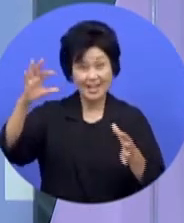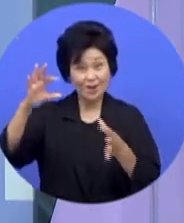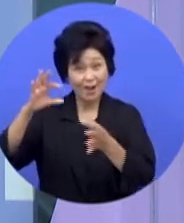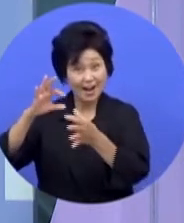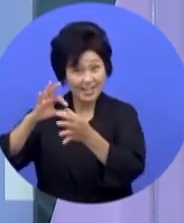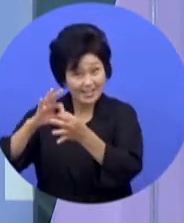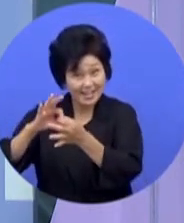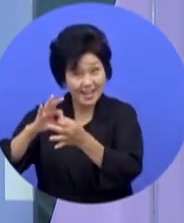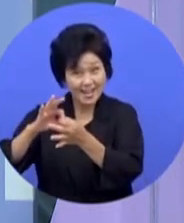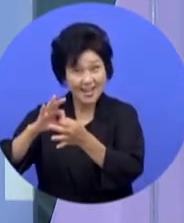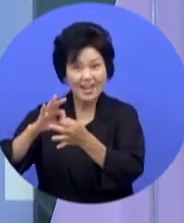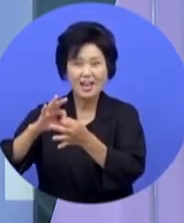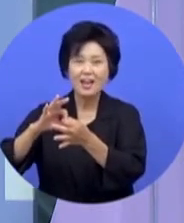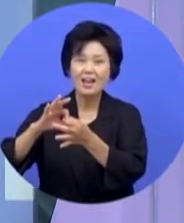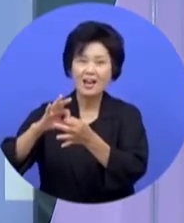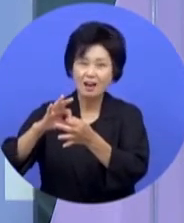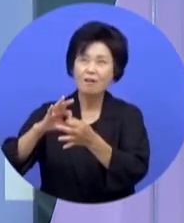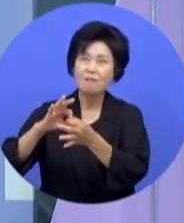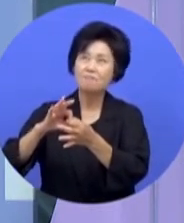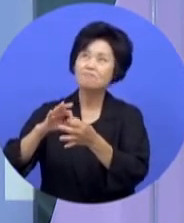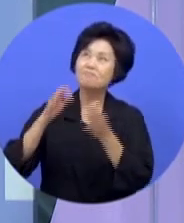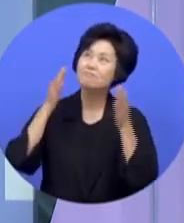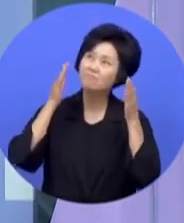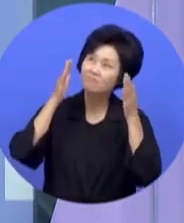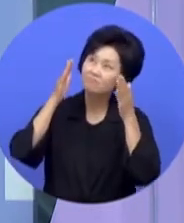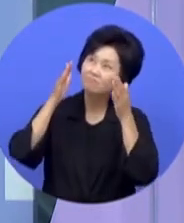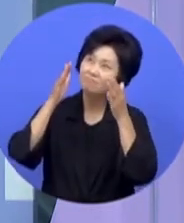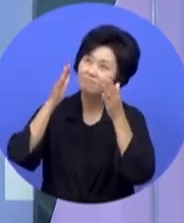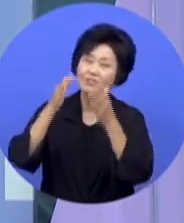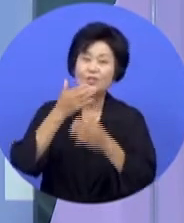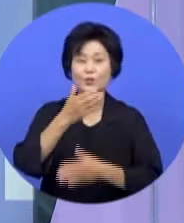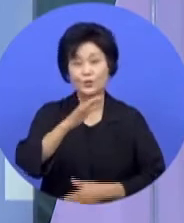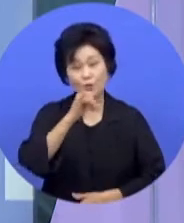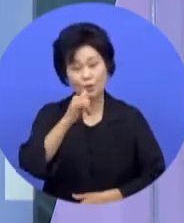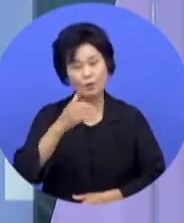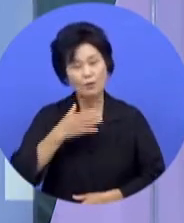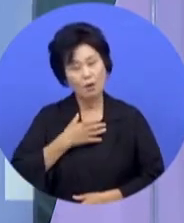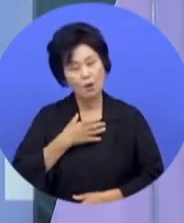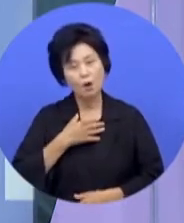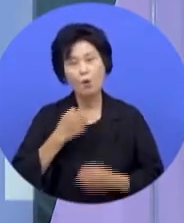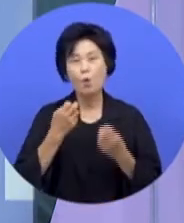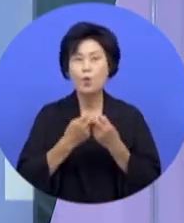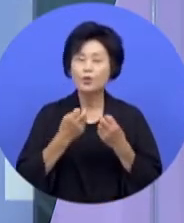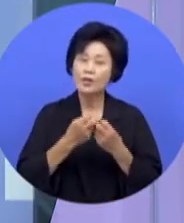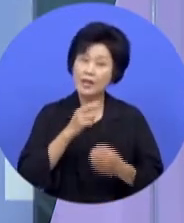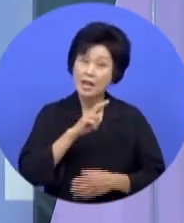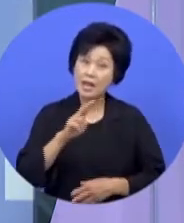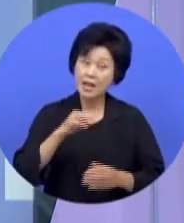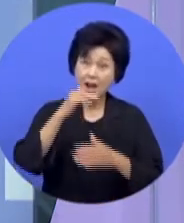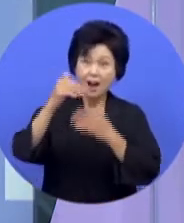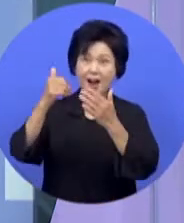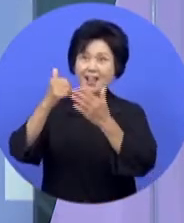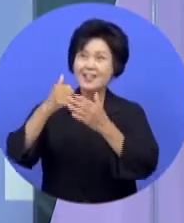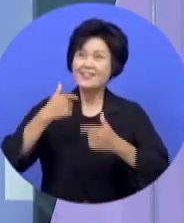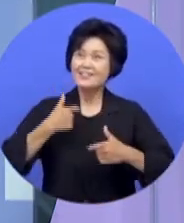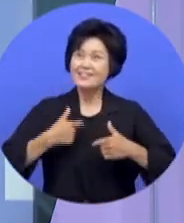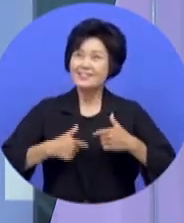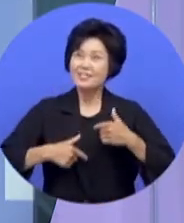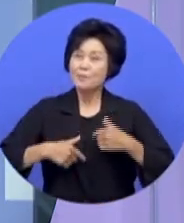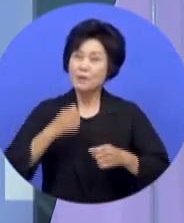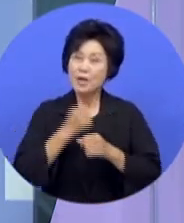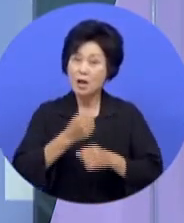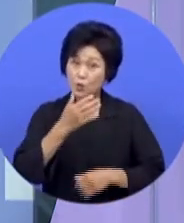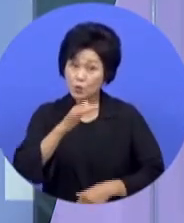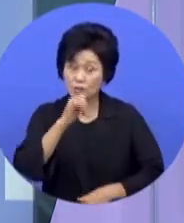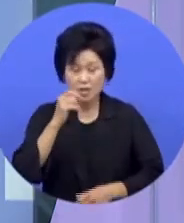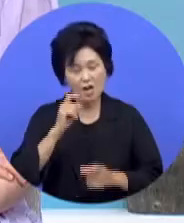말씀드렸다시피 하나님과 나의 관계에 더 집중하게 되었고 내가 어떻게 하면 하나님을 기쁘시게 할 수 있을까라는 그런 고민을 하기 시작했던 것 같아요.